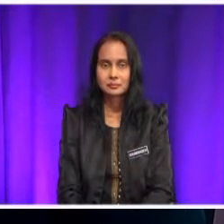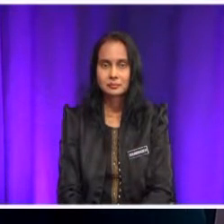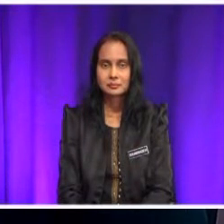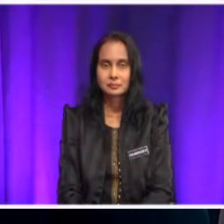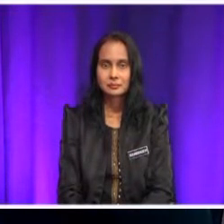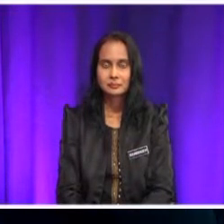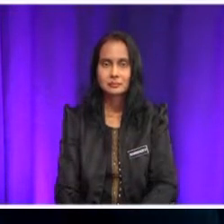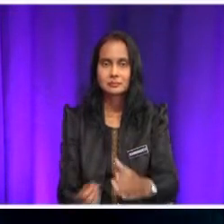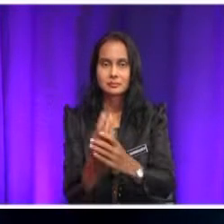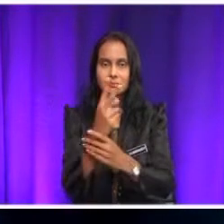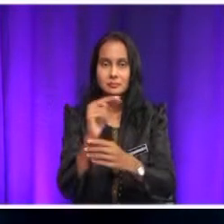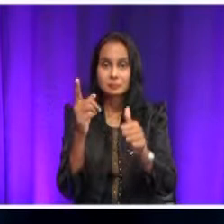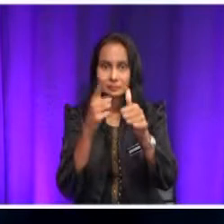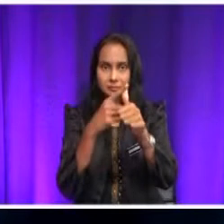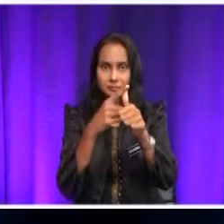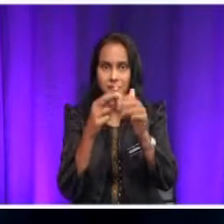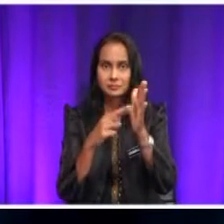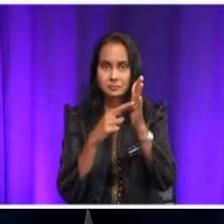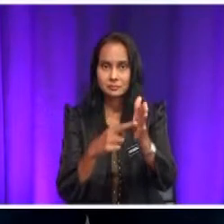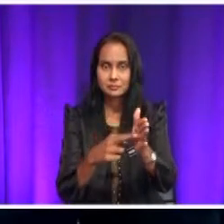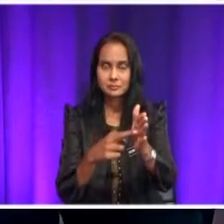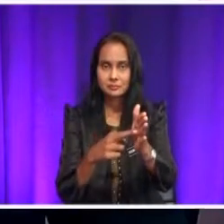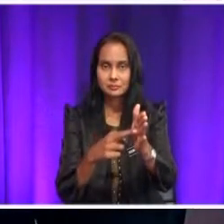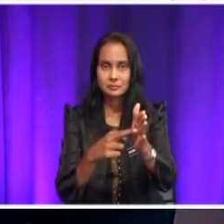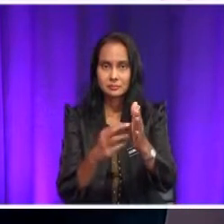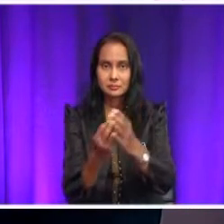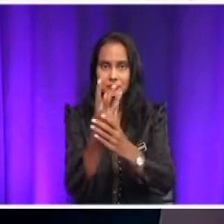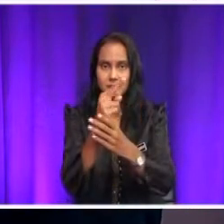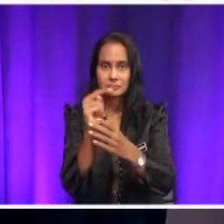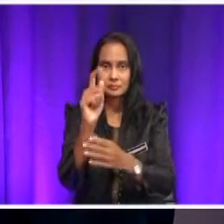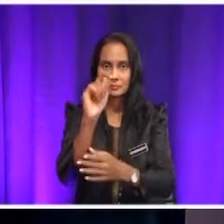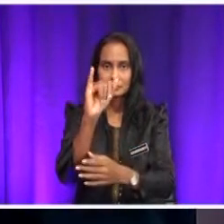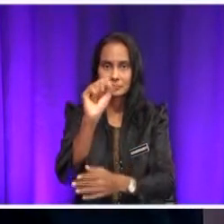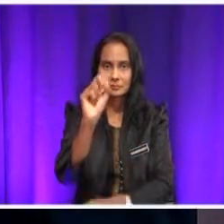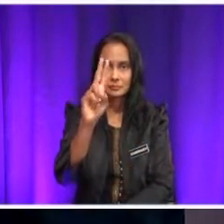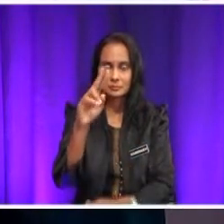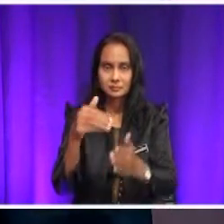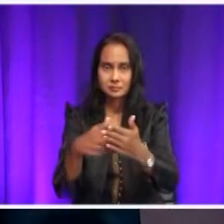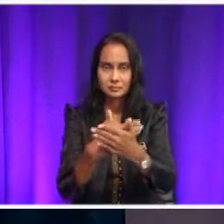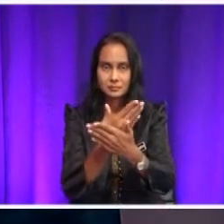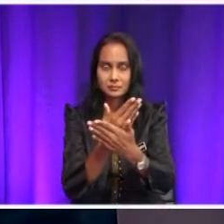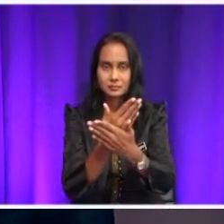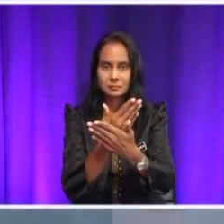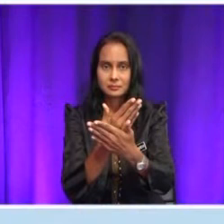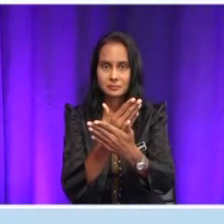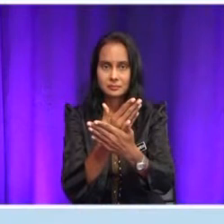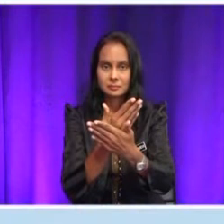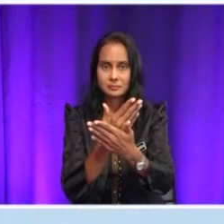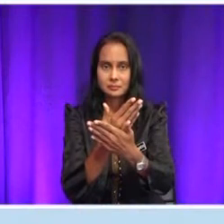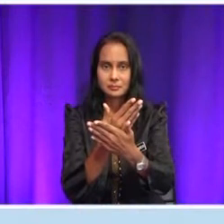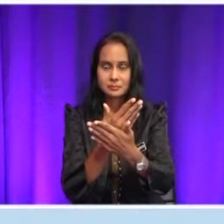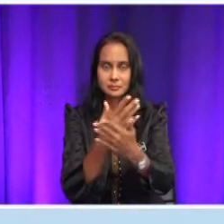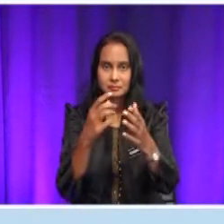Oke pertumbuhan primer ini kita merujuk kepada pertumbuhan tisu baru tisu baru ini sama dia